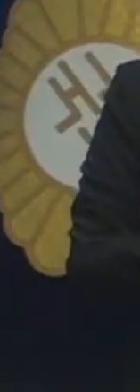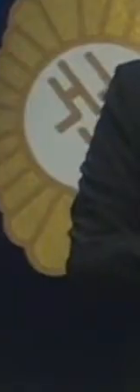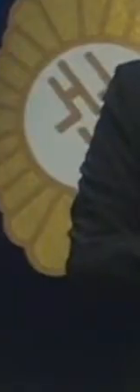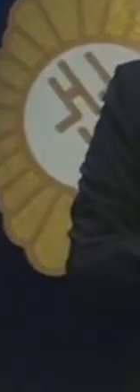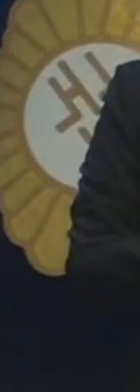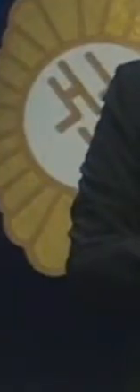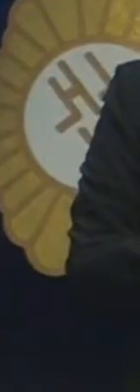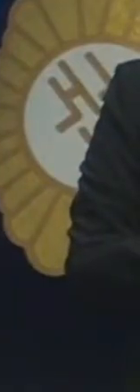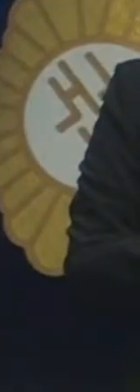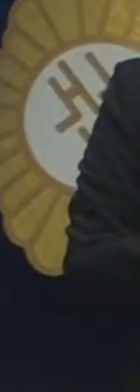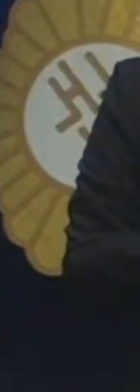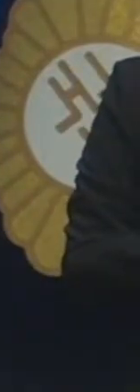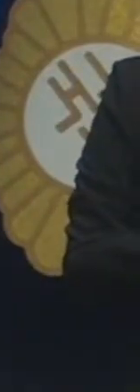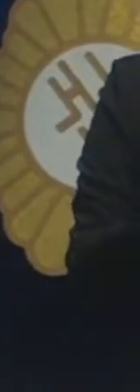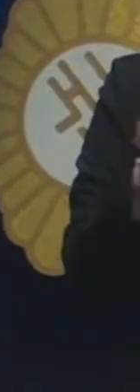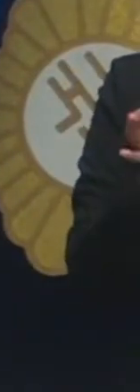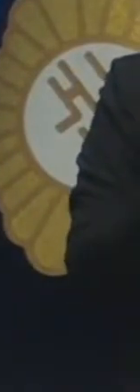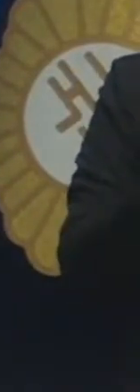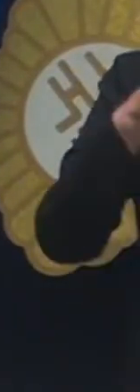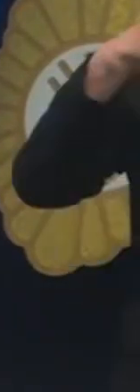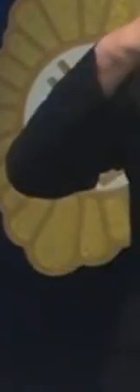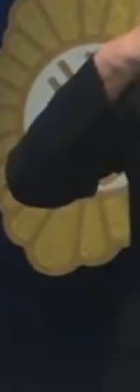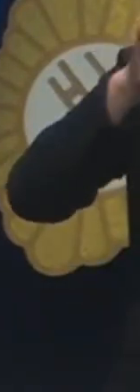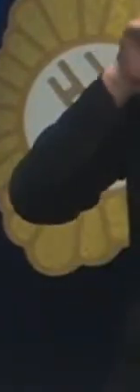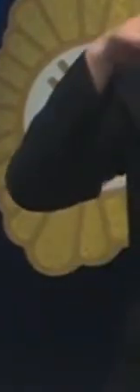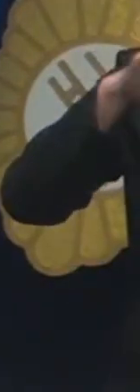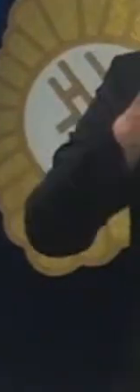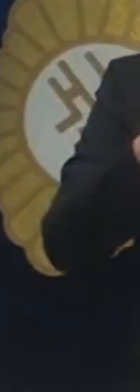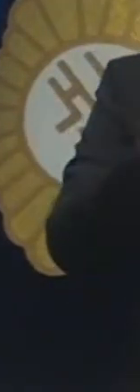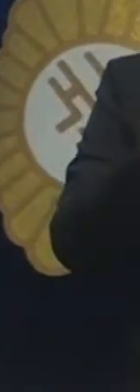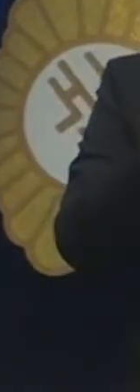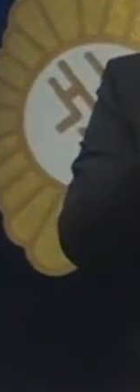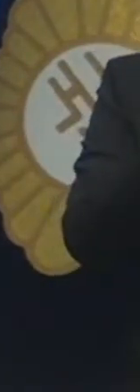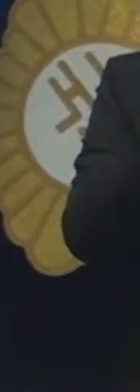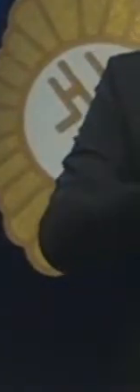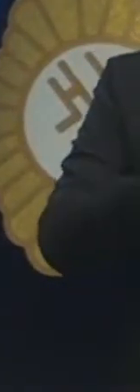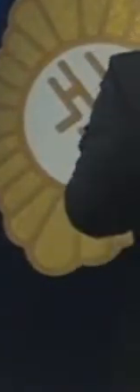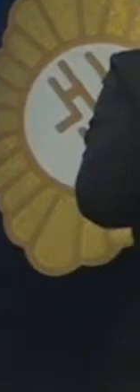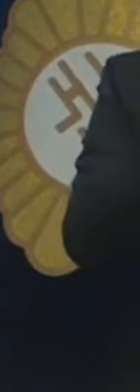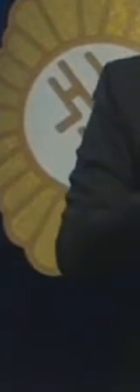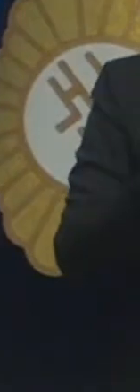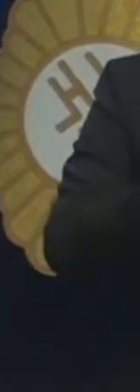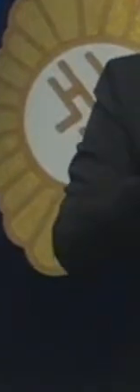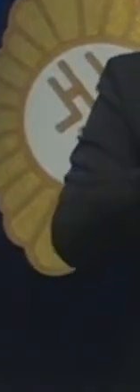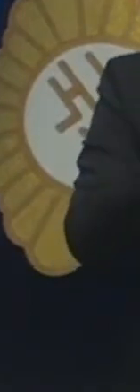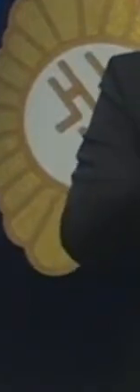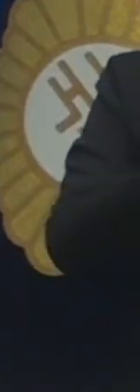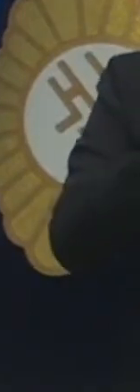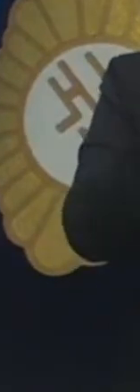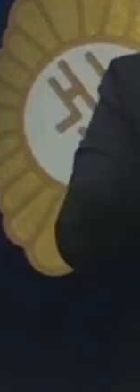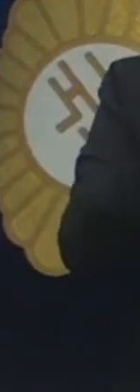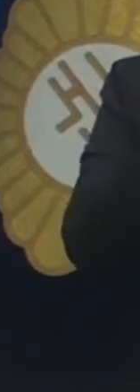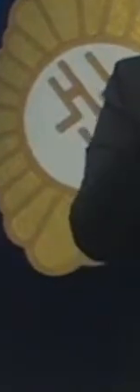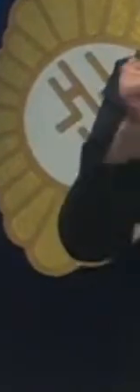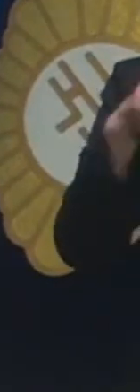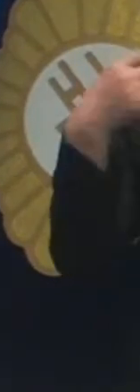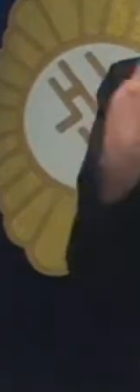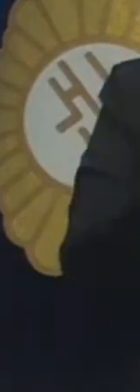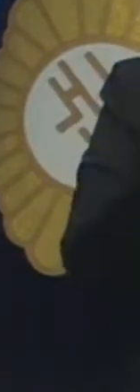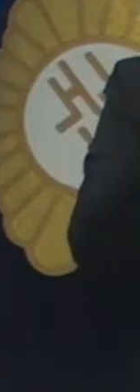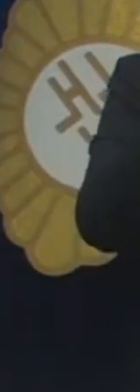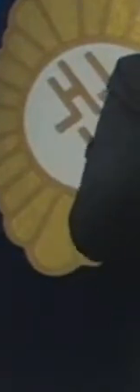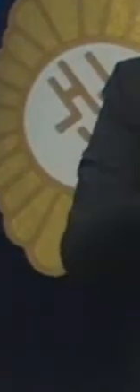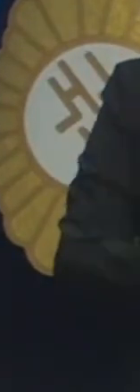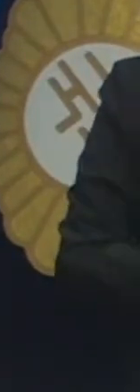이른바 단기채를 발행합니다. 이거 뭐 거의 형사상 사기에 해당되는 이런